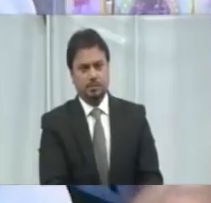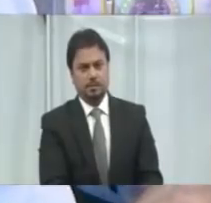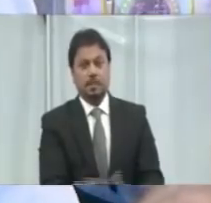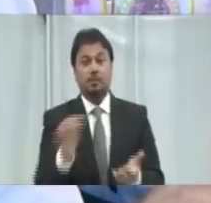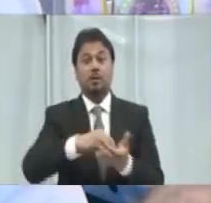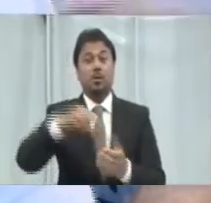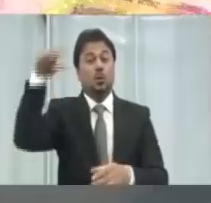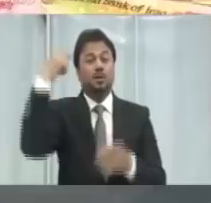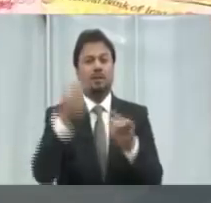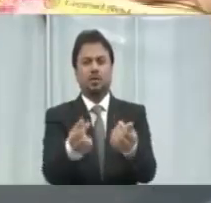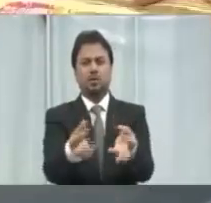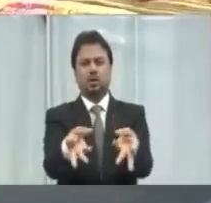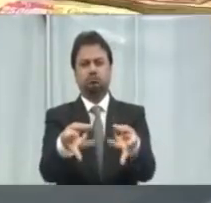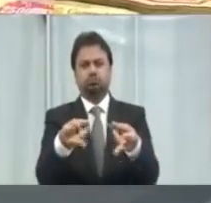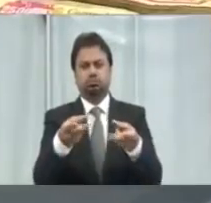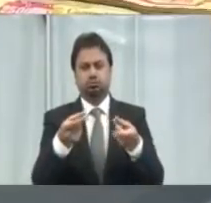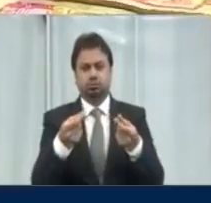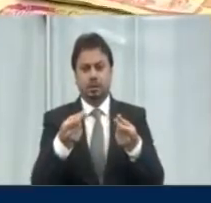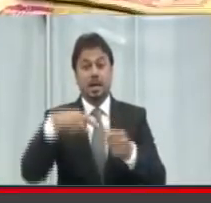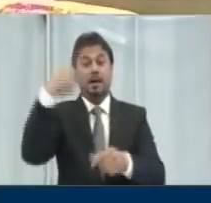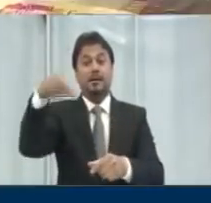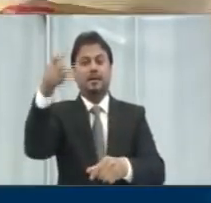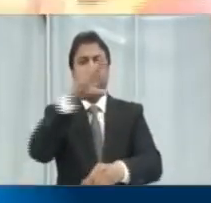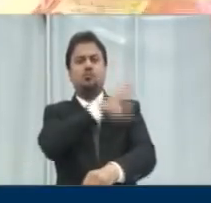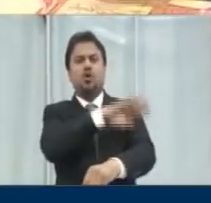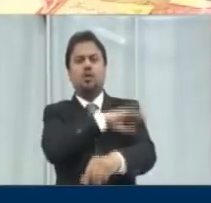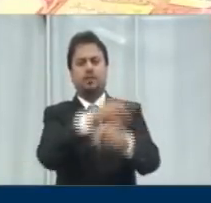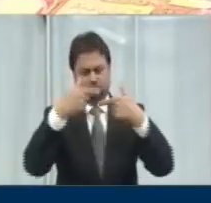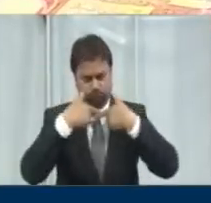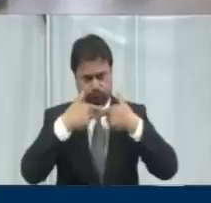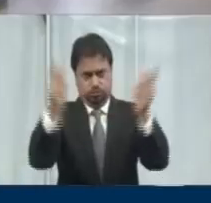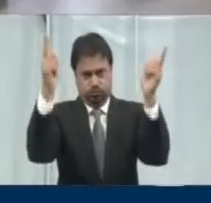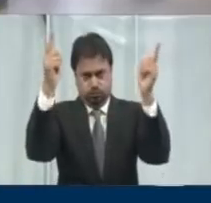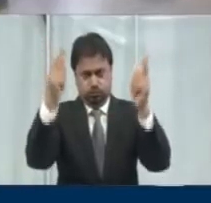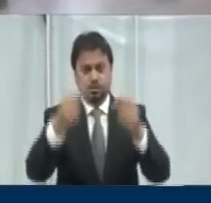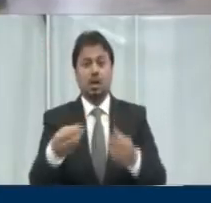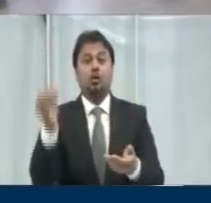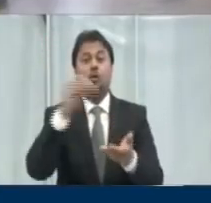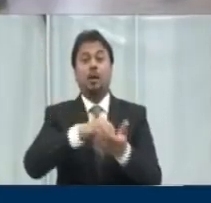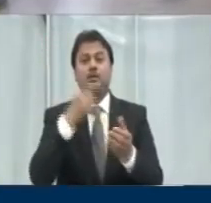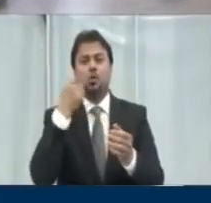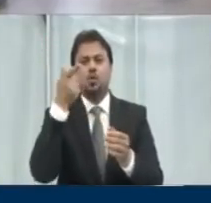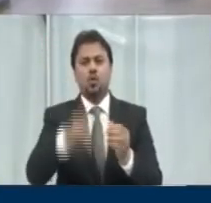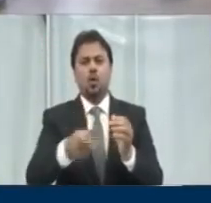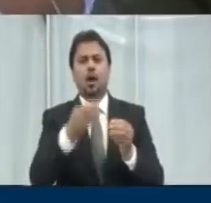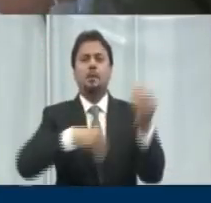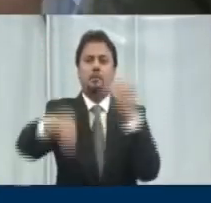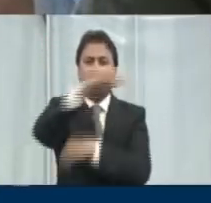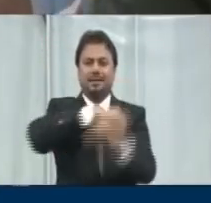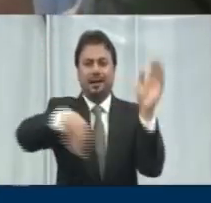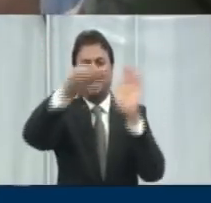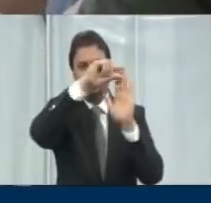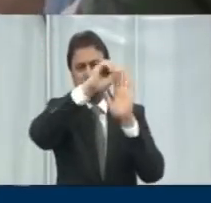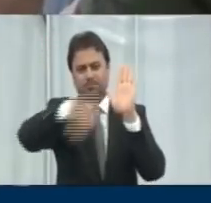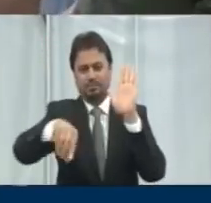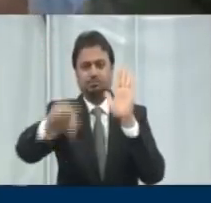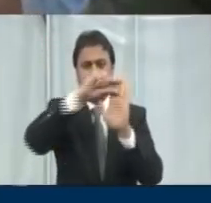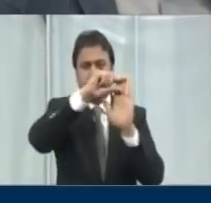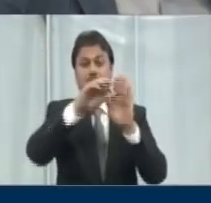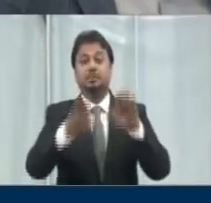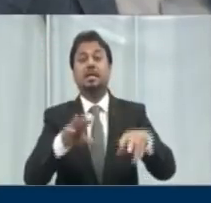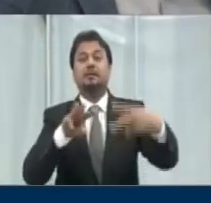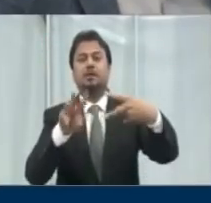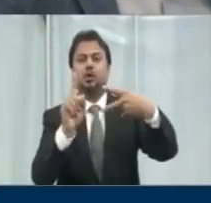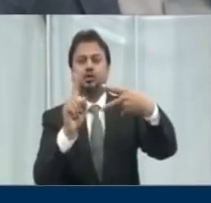وزارة المالية توجه بإطلاق رواتب الموظفين لشهر شباط، والكشف عن تعديلات بارزة في الموازنة